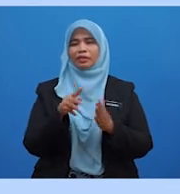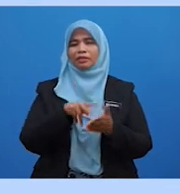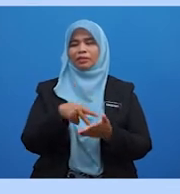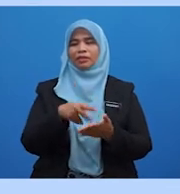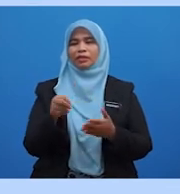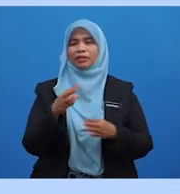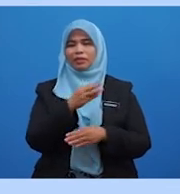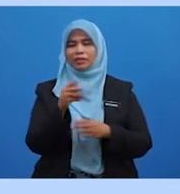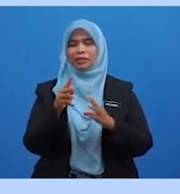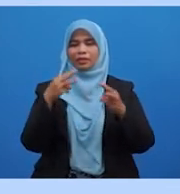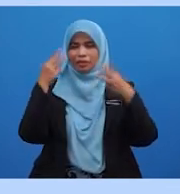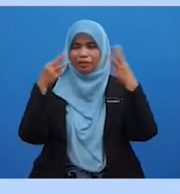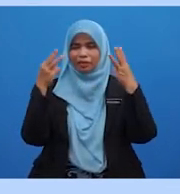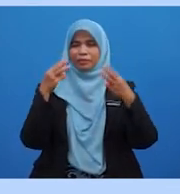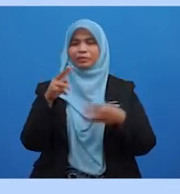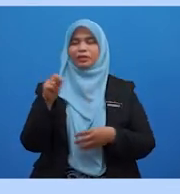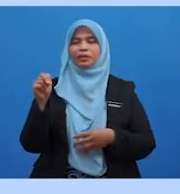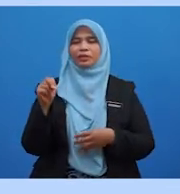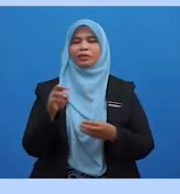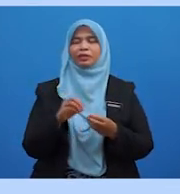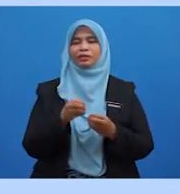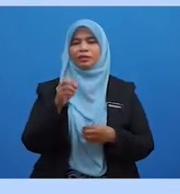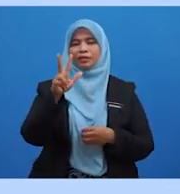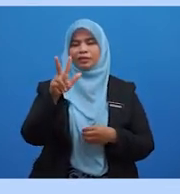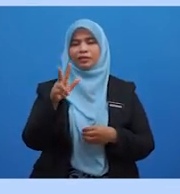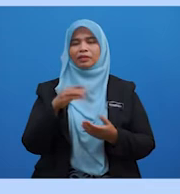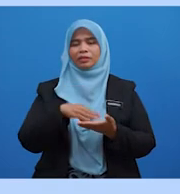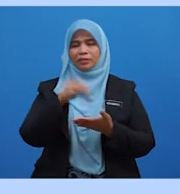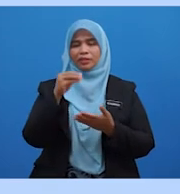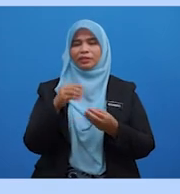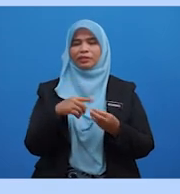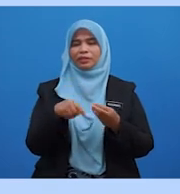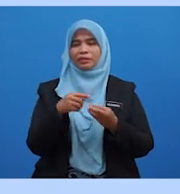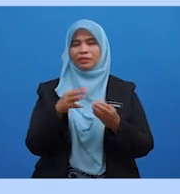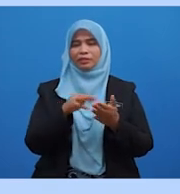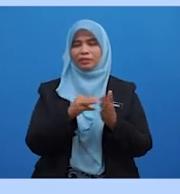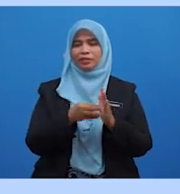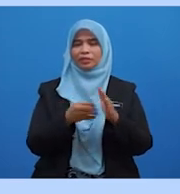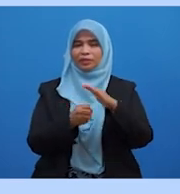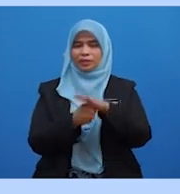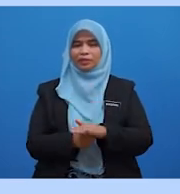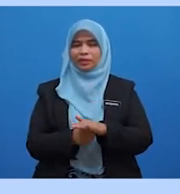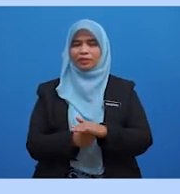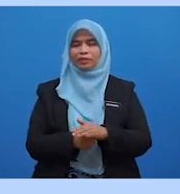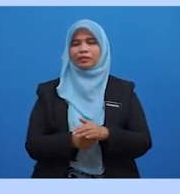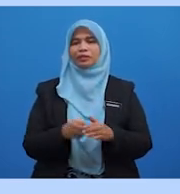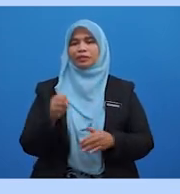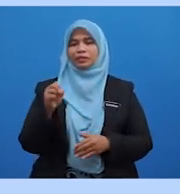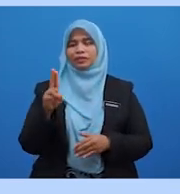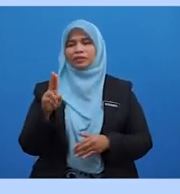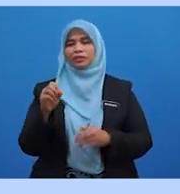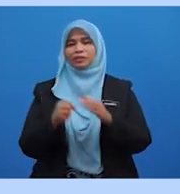dan kebimbangan. Dan yang ketiga, kita belajar mengenai maksud stres,